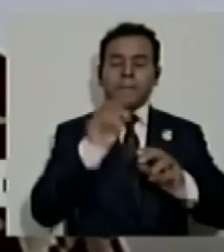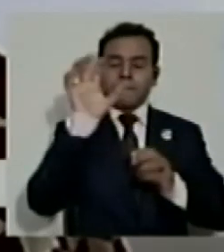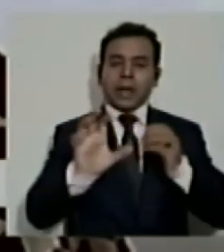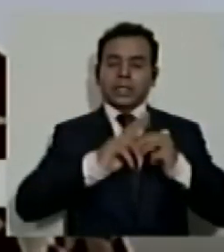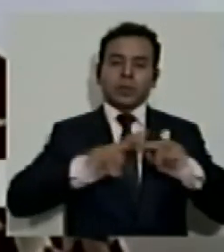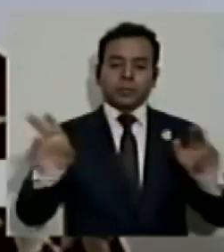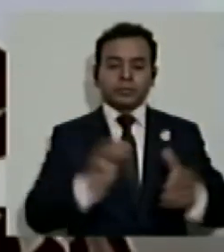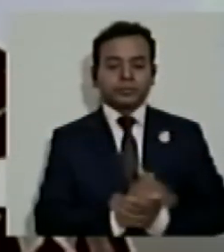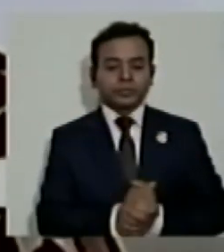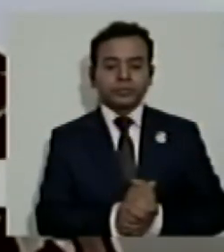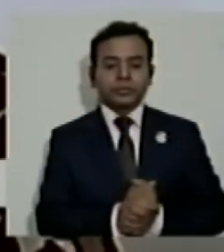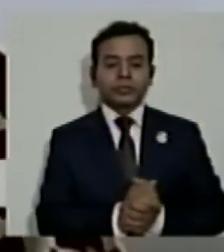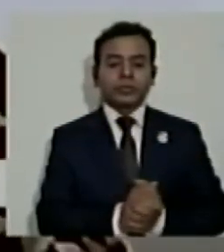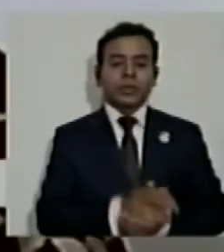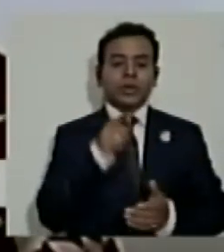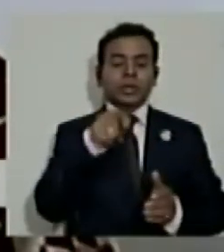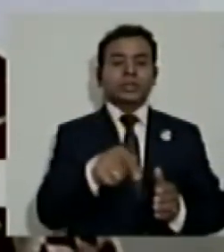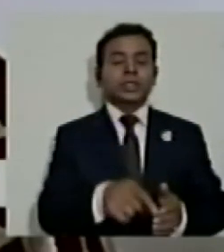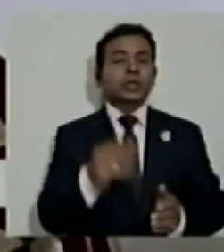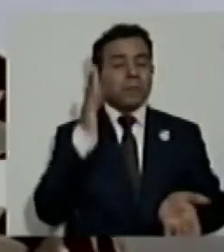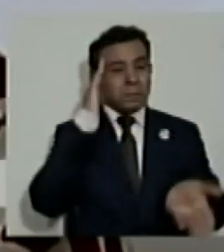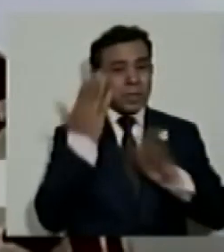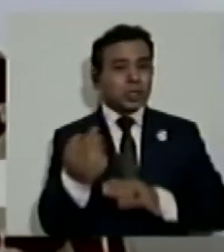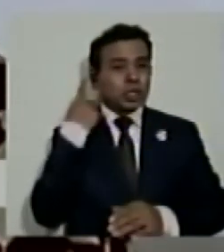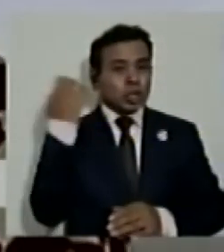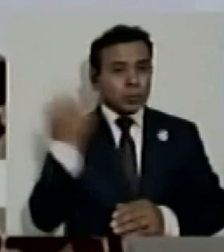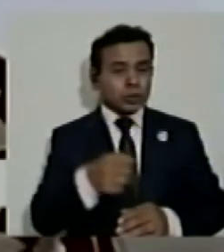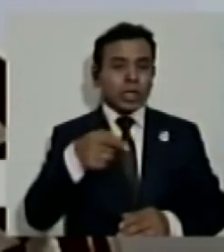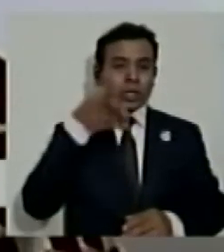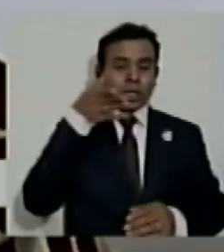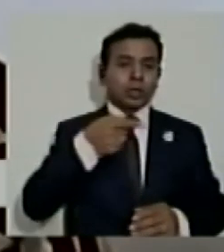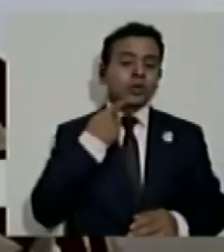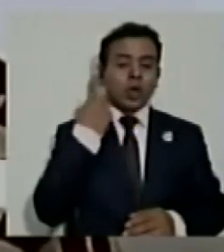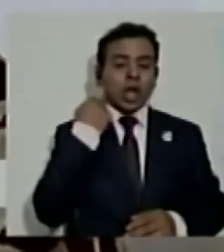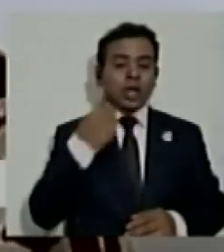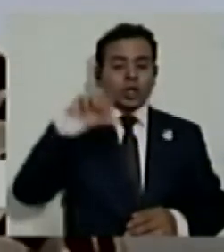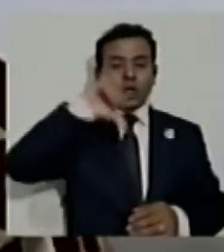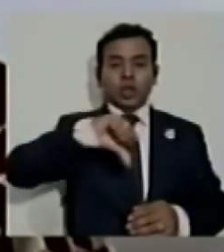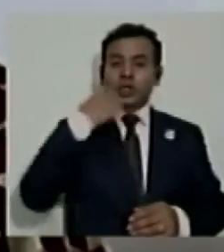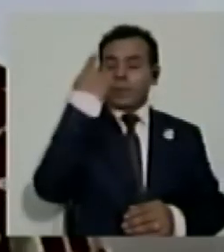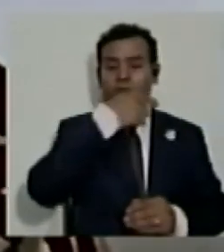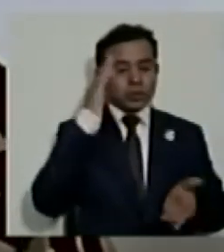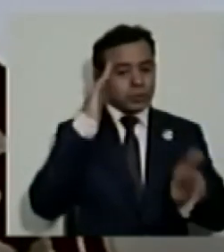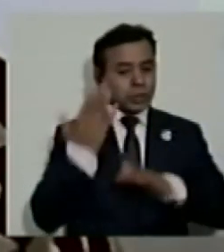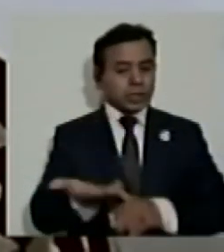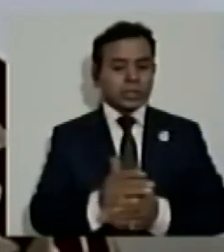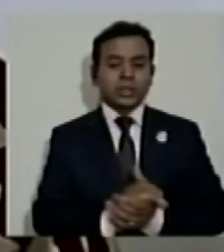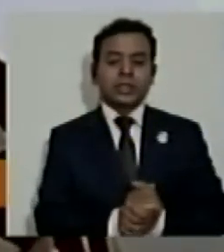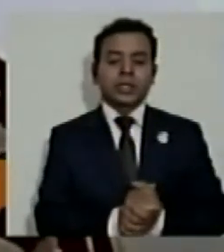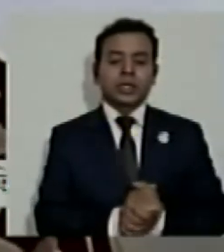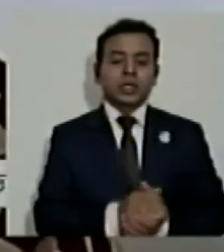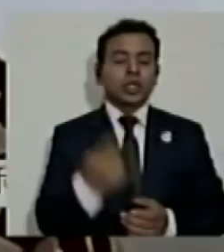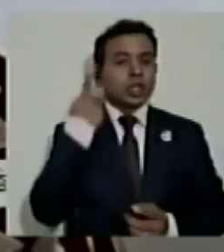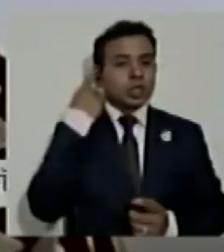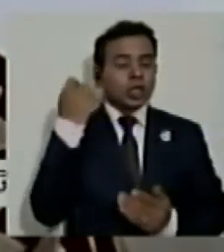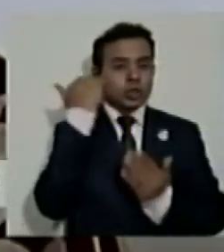9 জন, আমাদেরকে আমরা অত্যন্ত দুঃখিত যে আমাদের প্রতিদিনই আমাদের কিছু না কিছু মৃত্যুর খবর আমরা পাচ্ছি এবং আপনাদেরকে জানাচ্ছি। তার